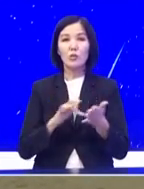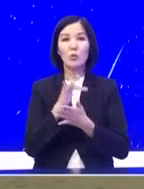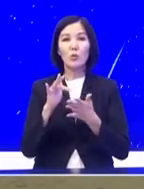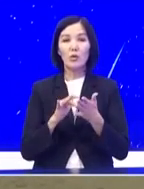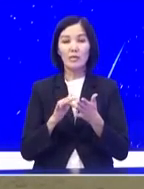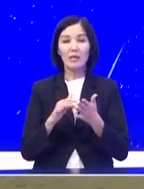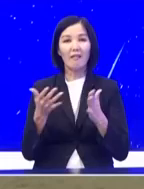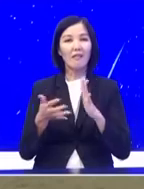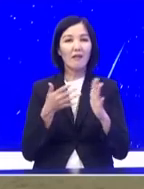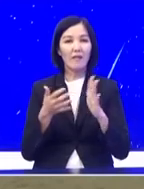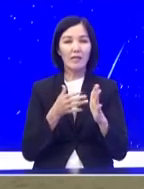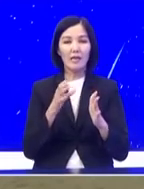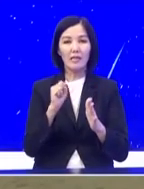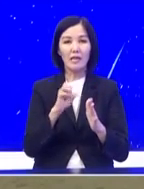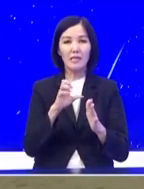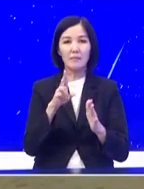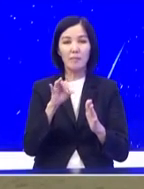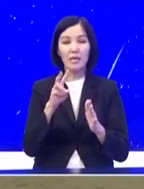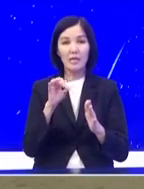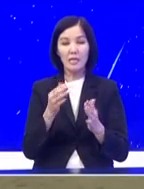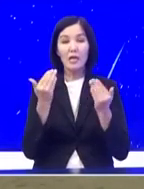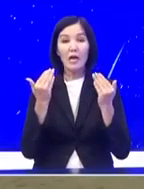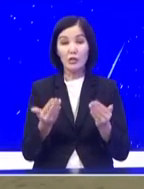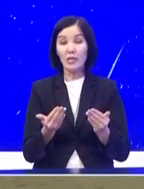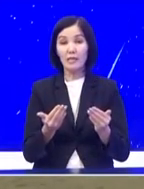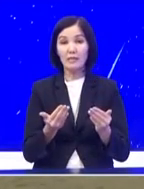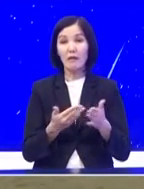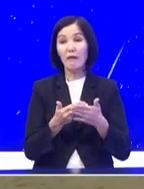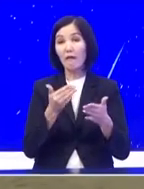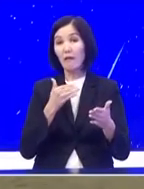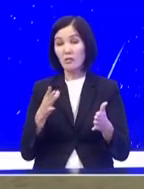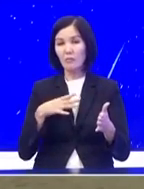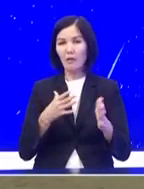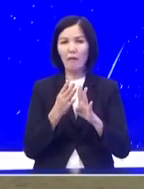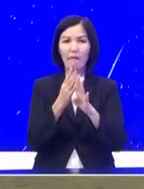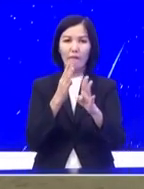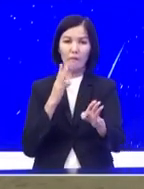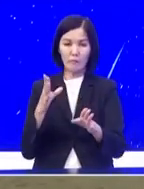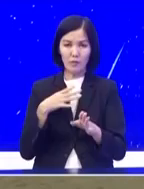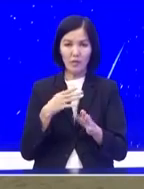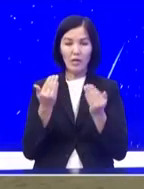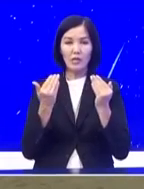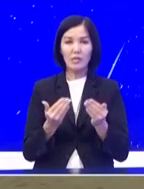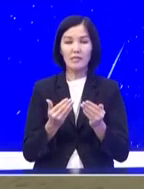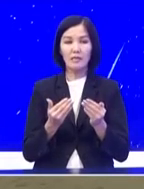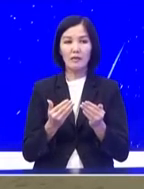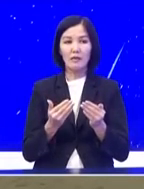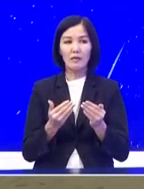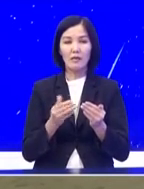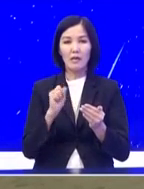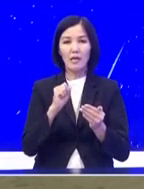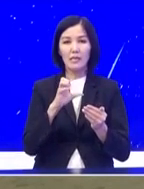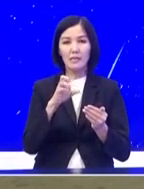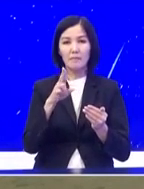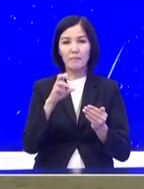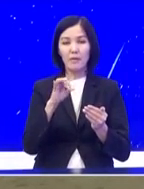Как бы нету такого столпотворения, как вы видите, возле аптек, как раньше было. Аспирина, парацетамола. В принципе, аспирин